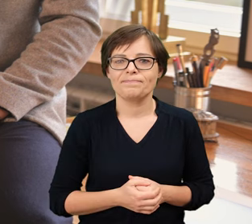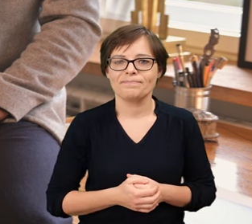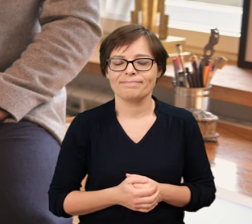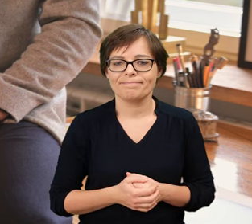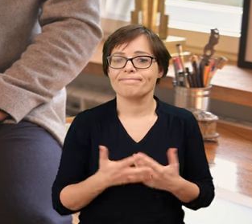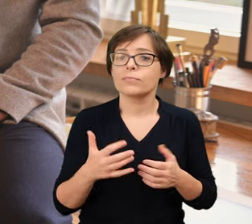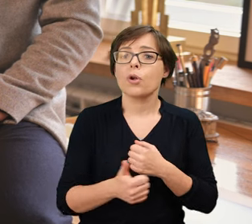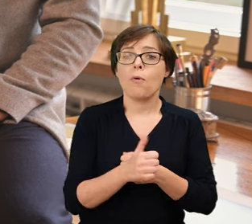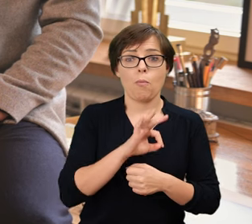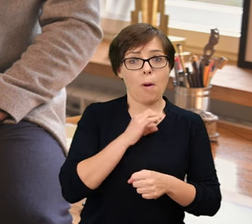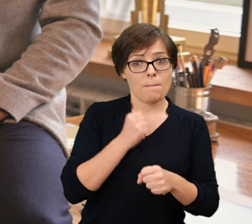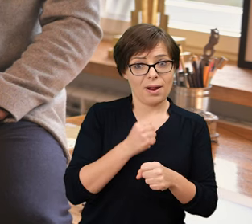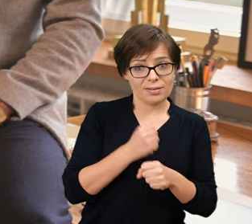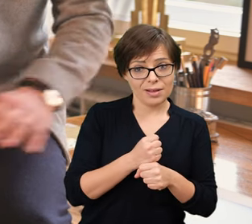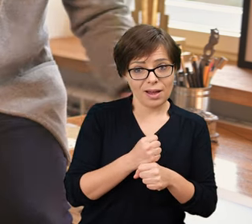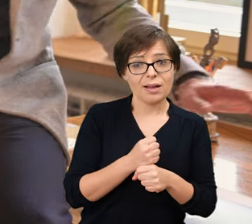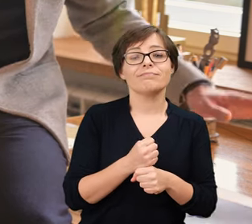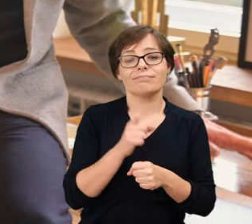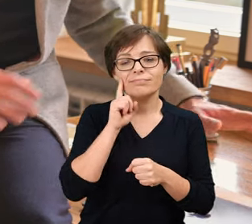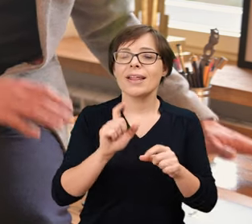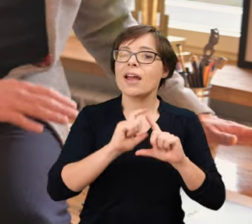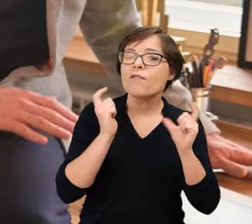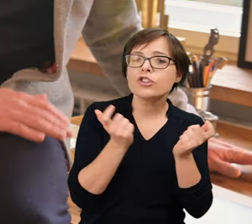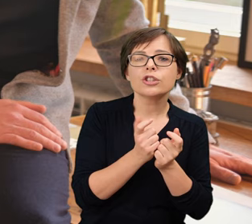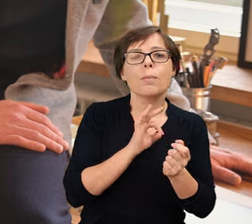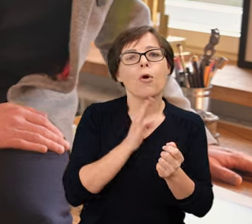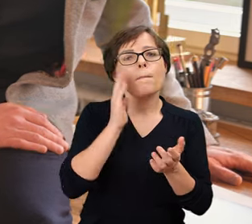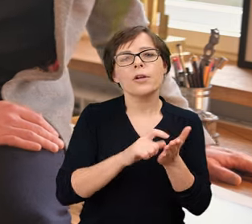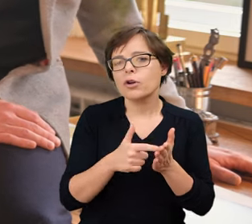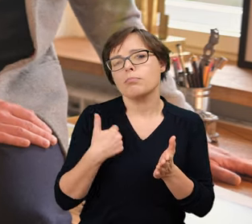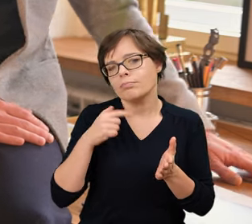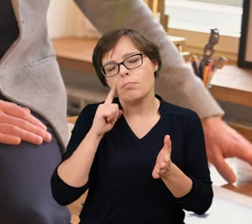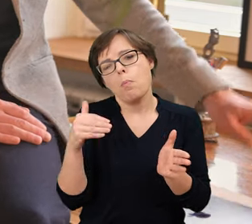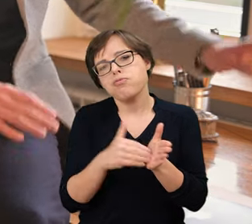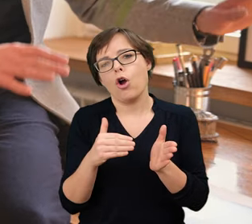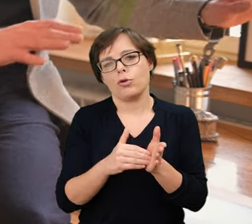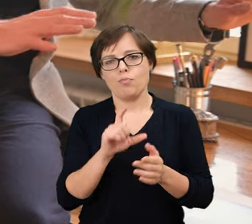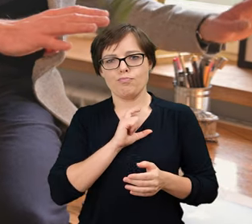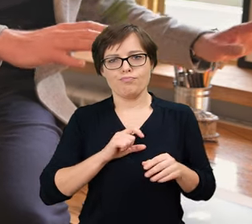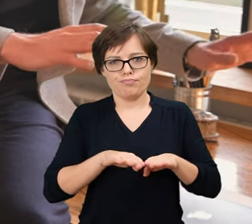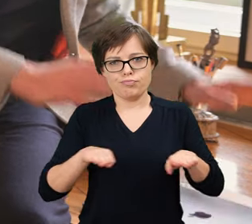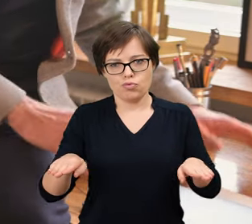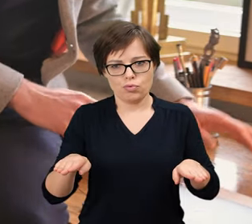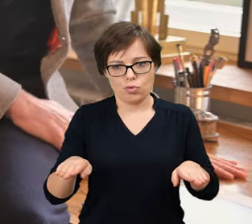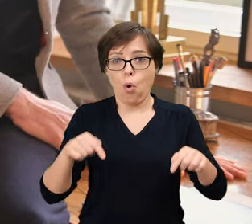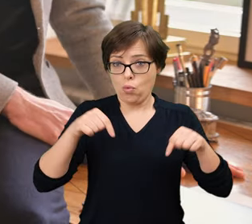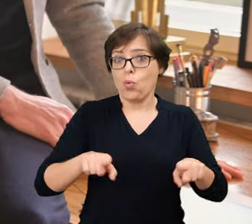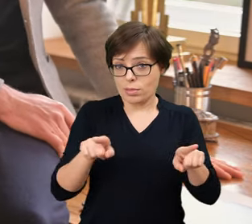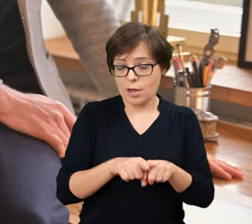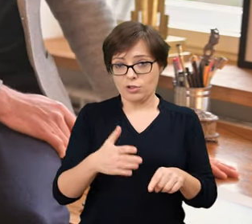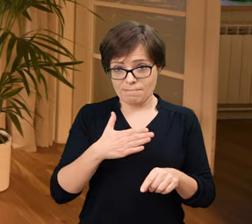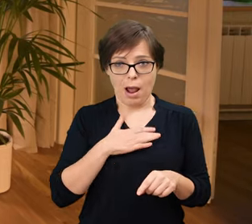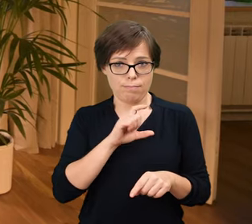Ze względu na moją pracę we wszystkich mieszkaniach zawsze starałem się mieć biurko. I mam również i tu